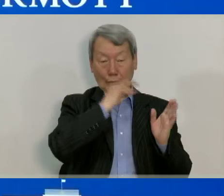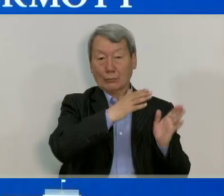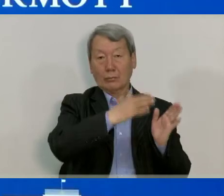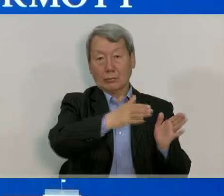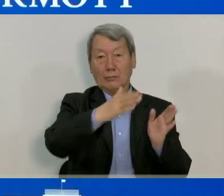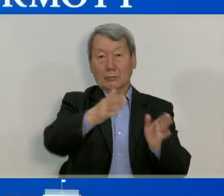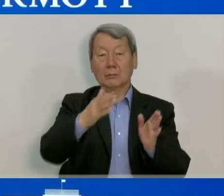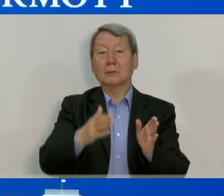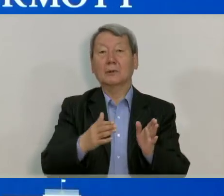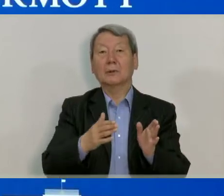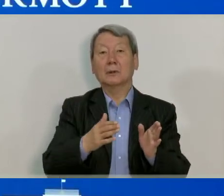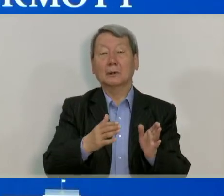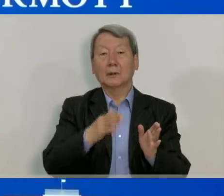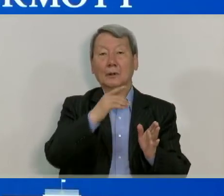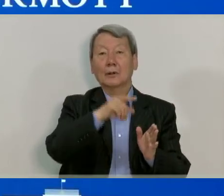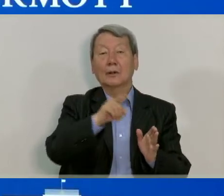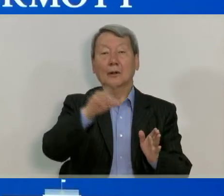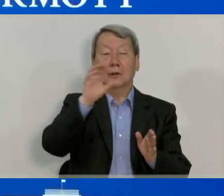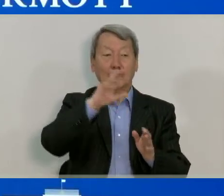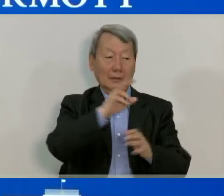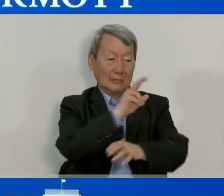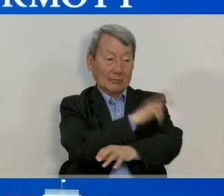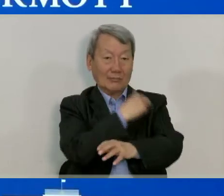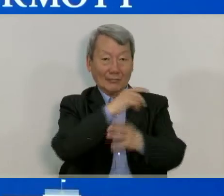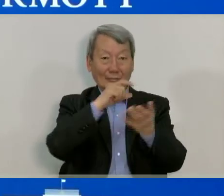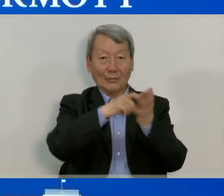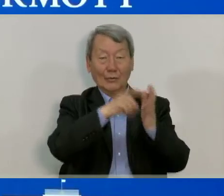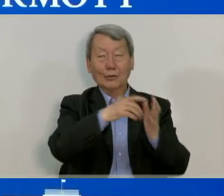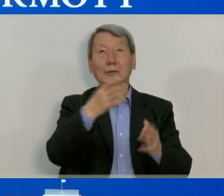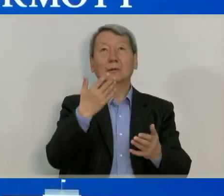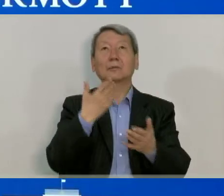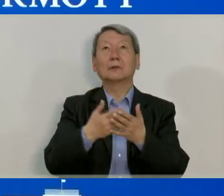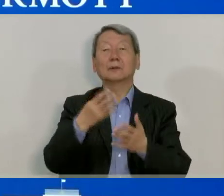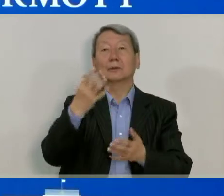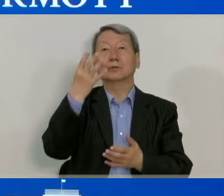атат. Бул ооруканабыз 400